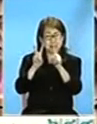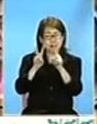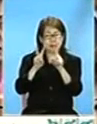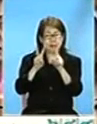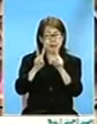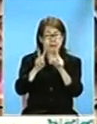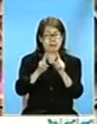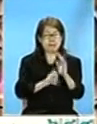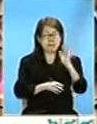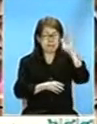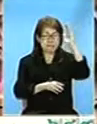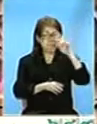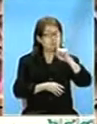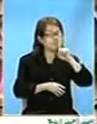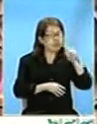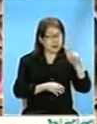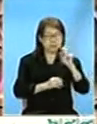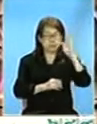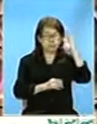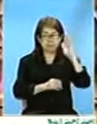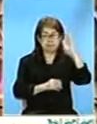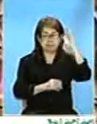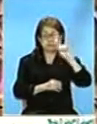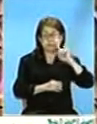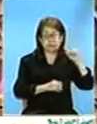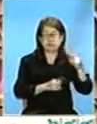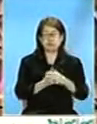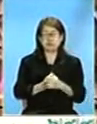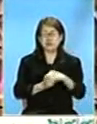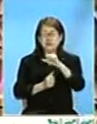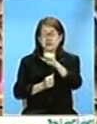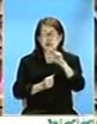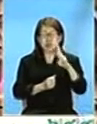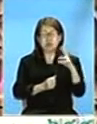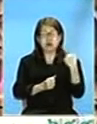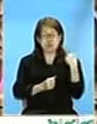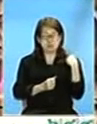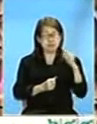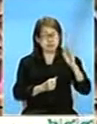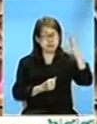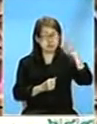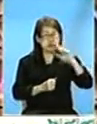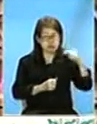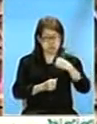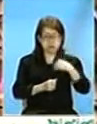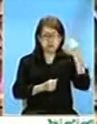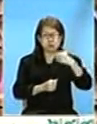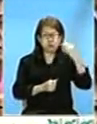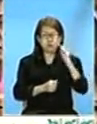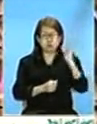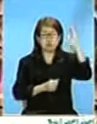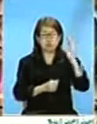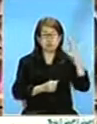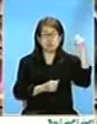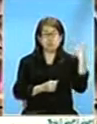ตั้งกระทู้ท่านประธานครับกระทู้ของสวผมตั้งบ่อยเหมือนกันเหมือนกับที่เพื่อน